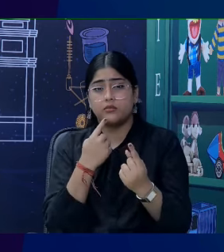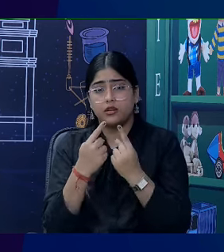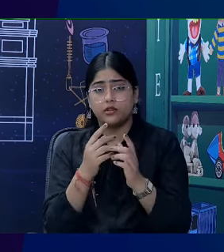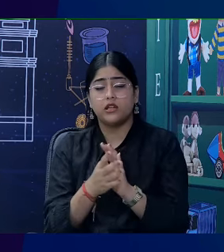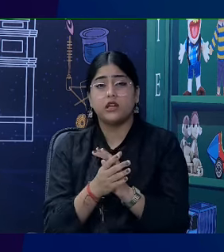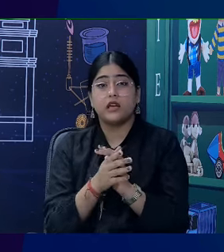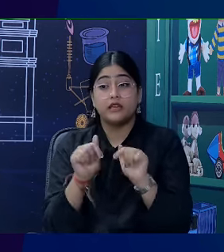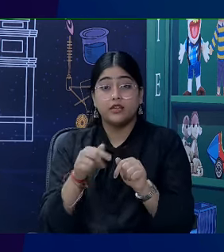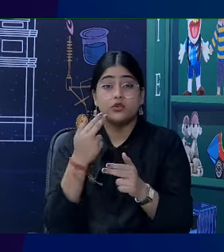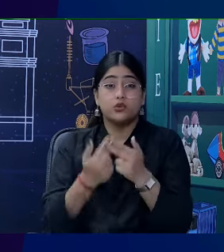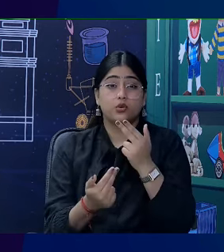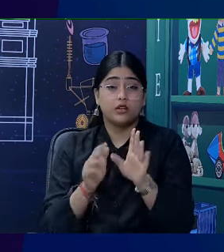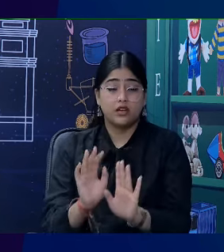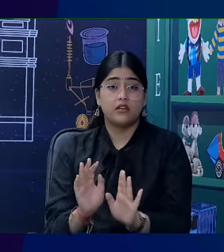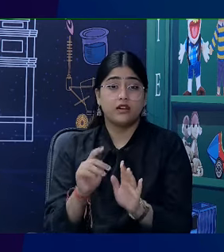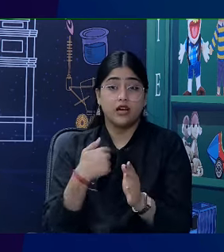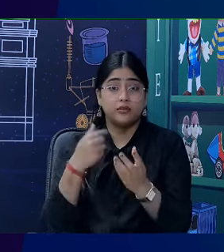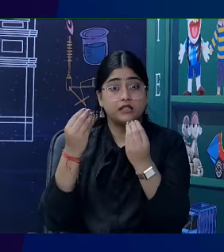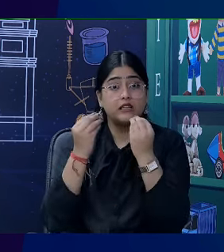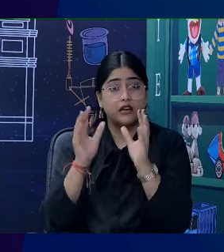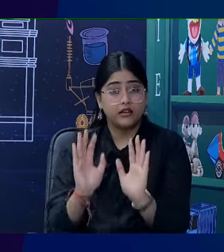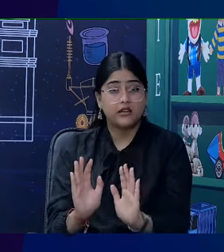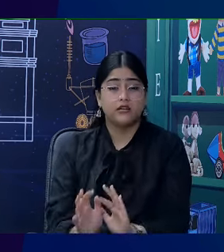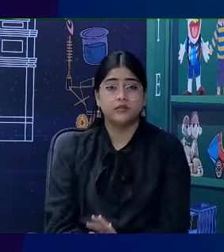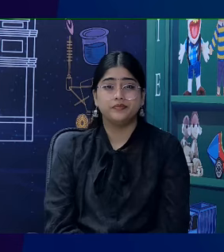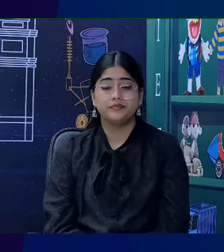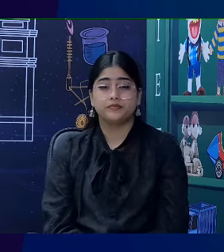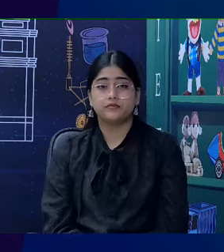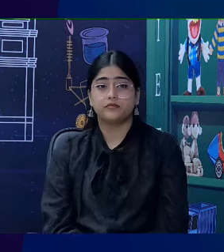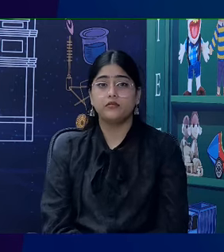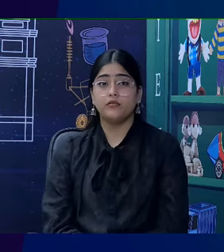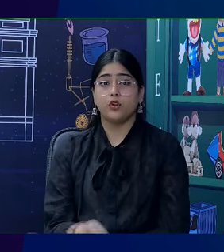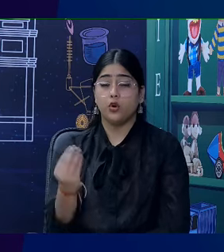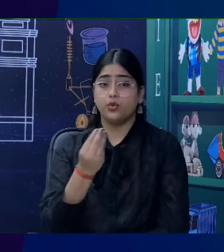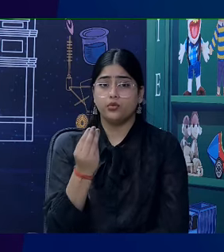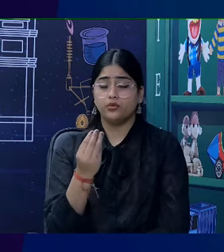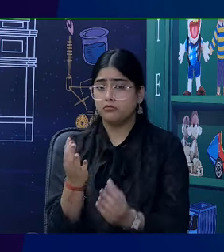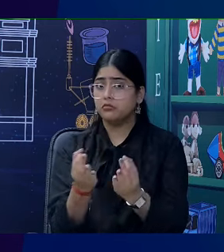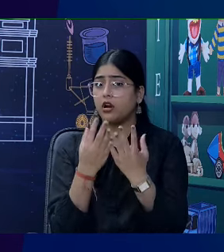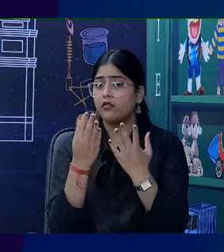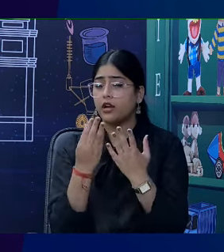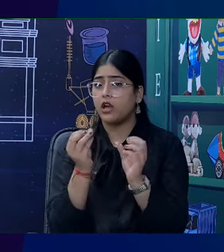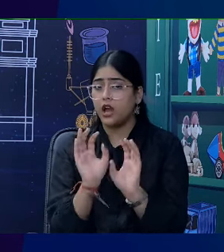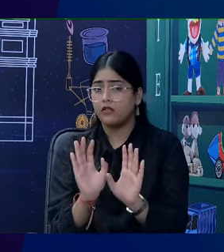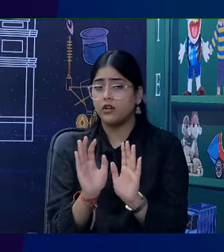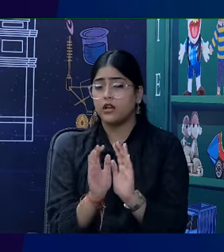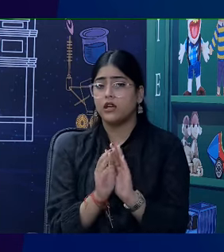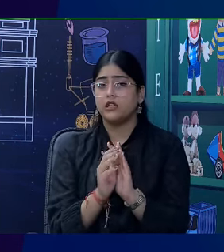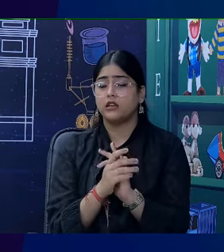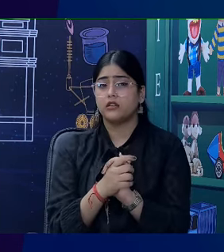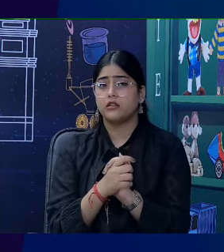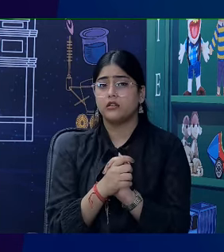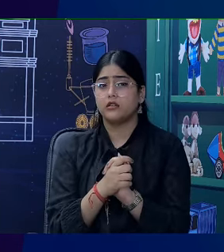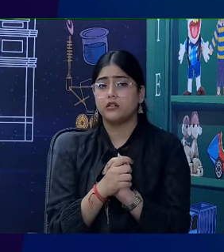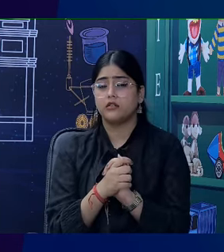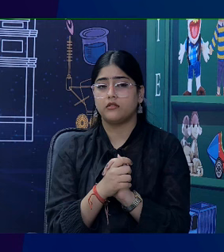कहानी के माध्यम से हमें ये समझाने की कोशिश कर रही हैं तो मुझे लगता है कुछ खास बात है शायद कहानियों में कि आपके जहन में यह